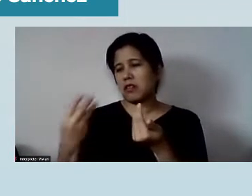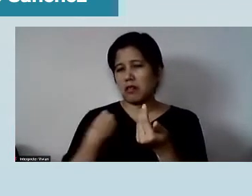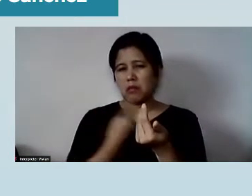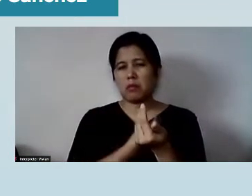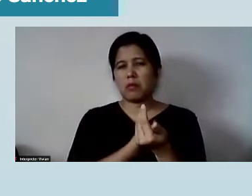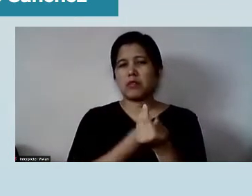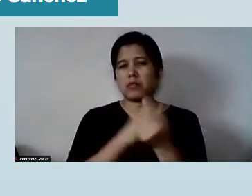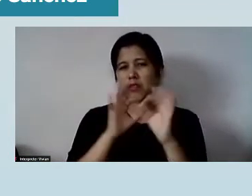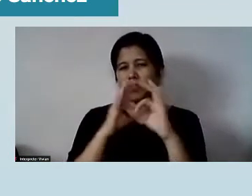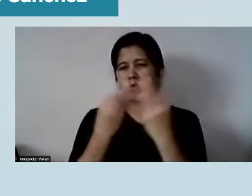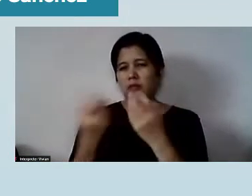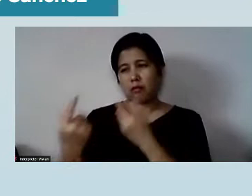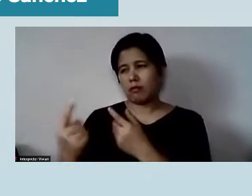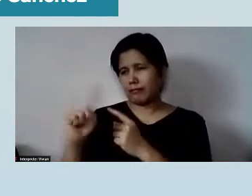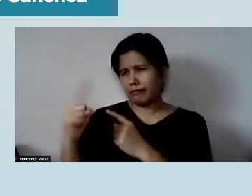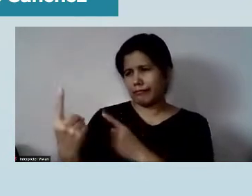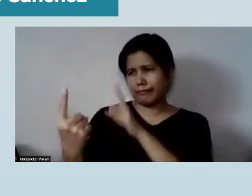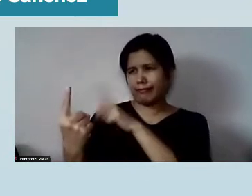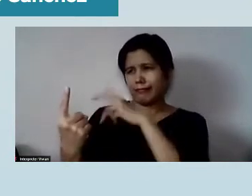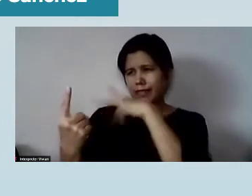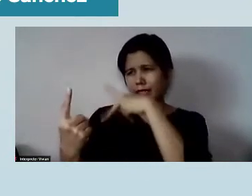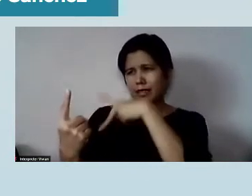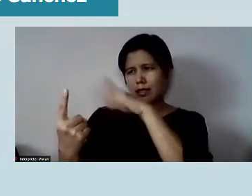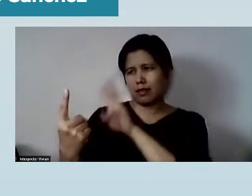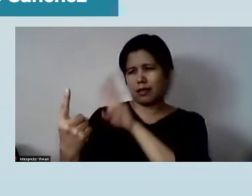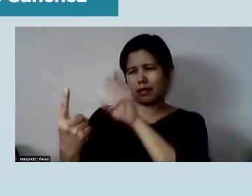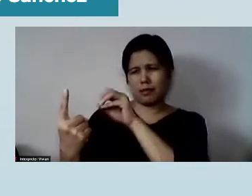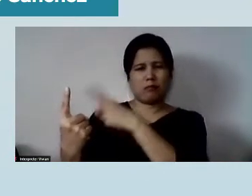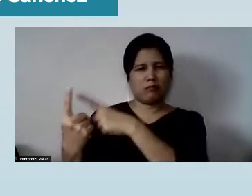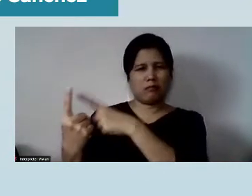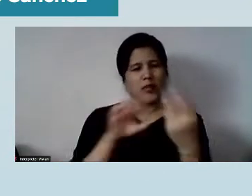family, no? Lalo na yung mga may severe disability.